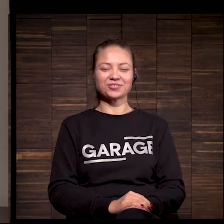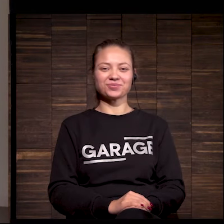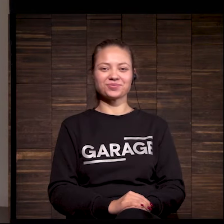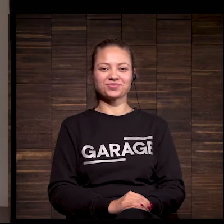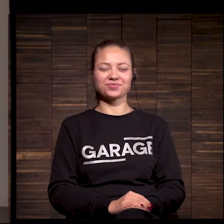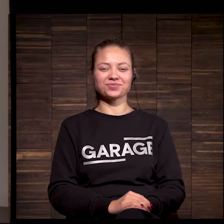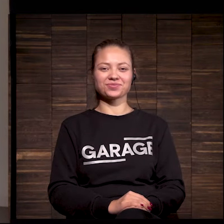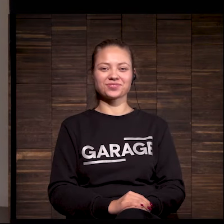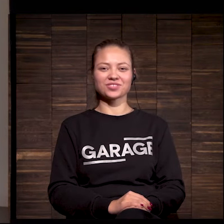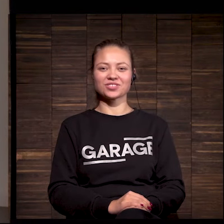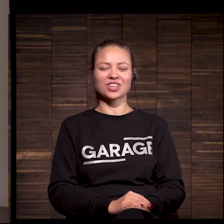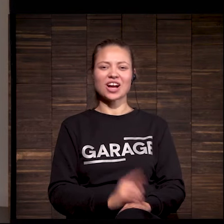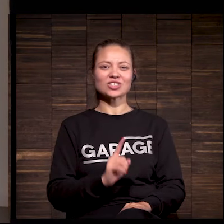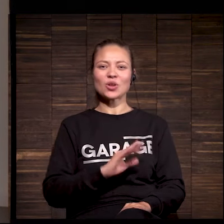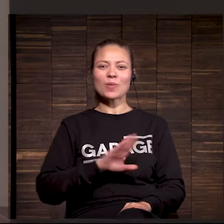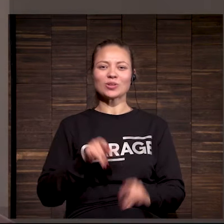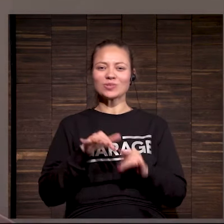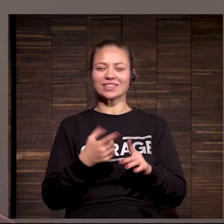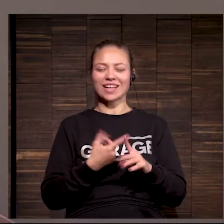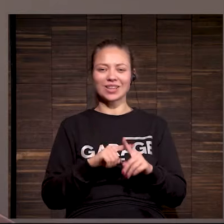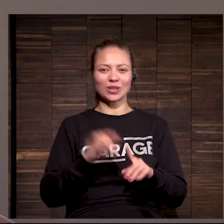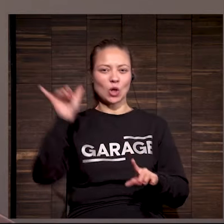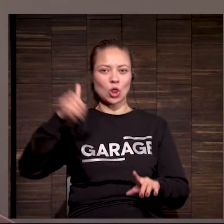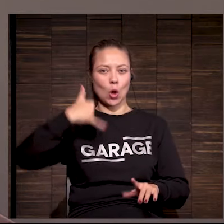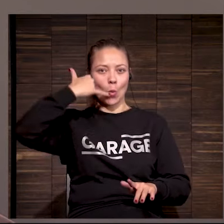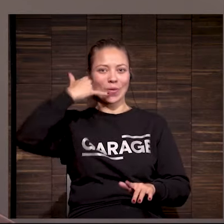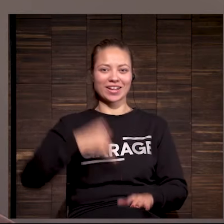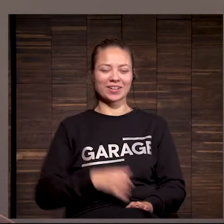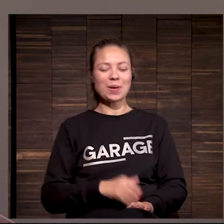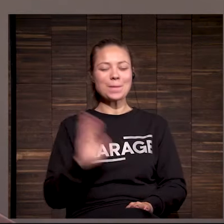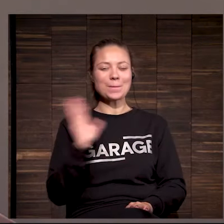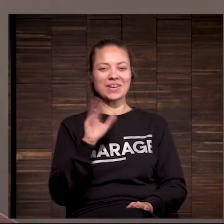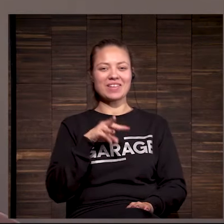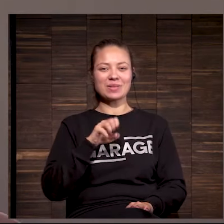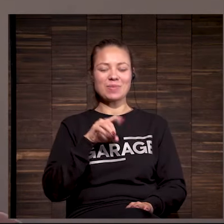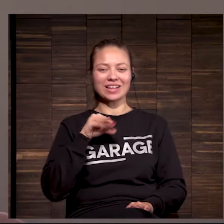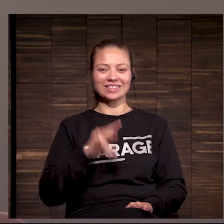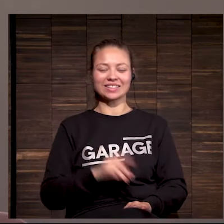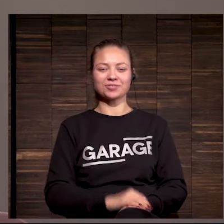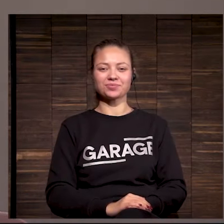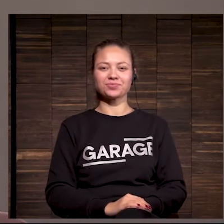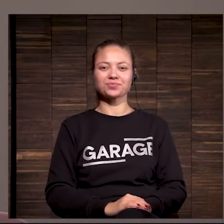что потом сделаем саду трубкой привет мартин